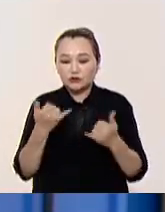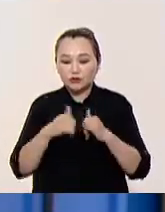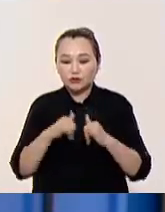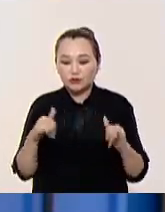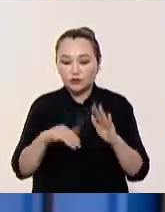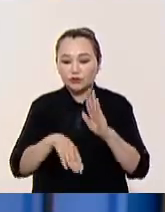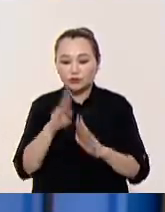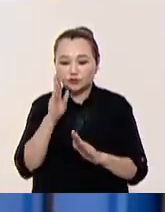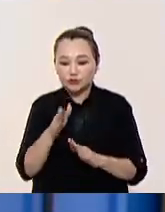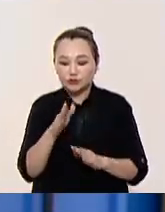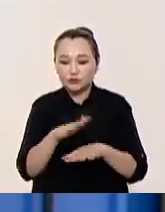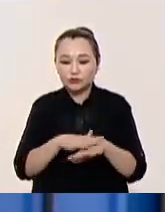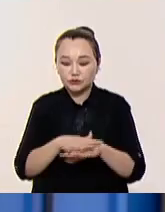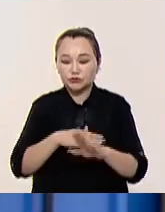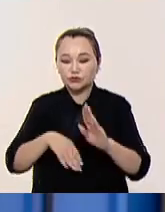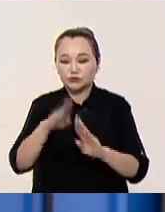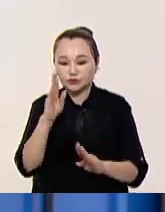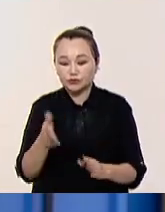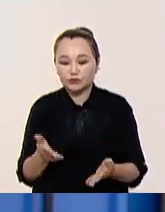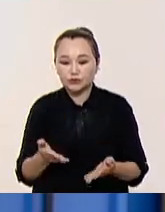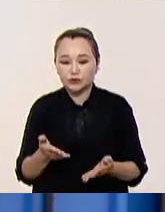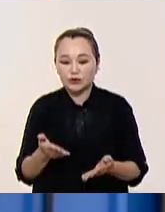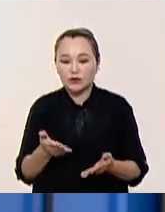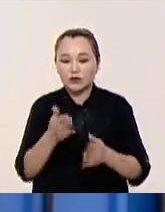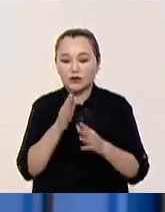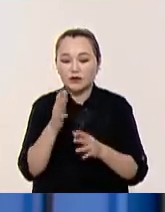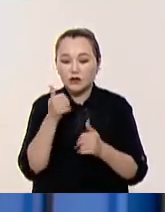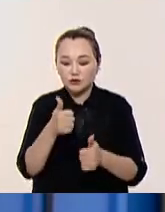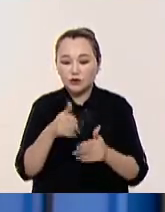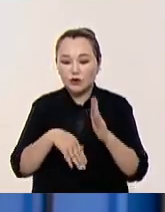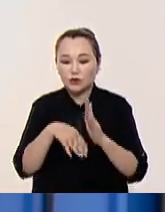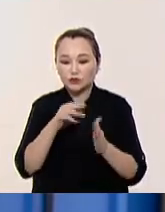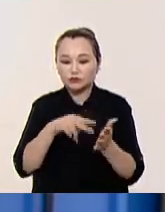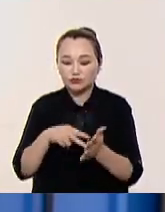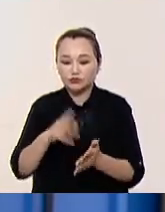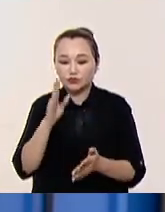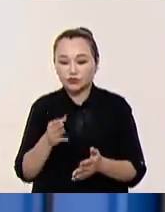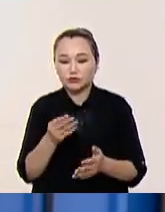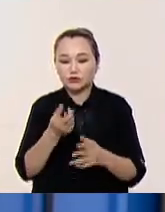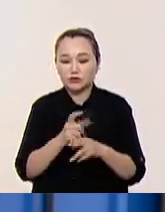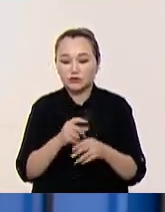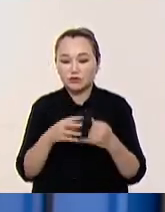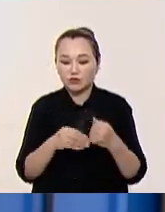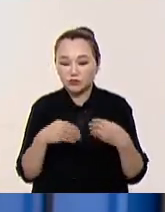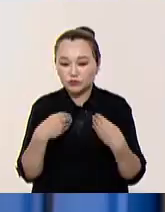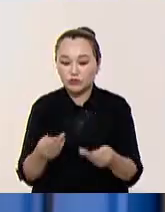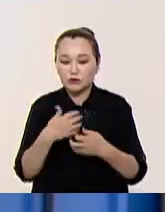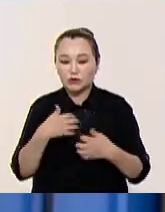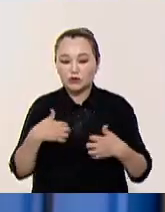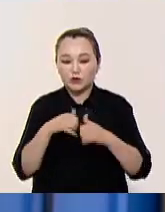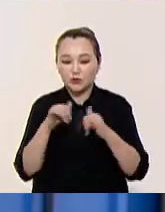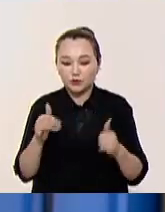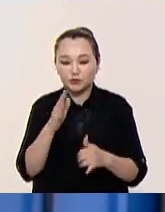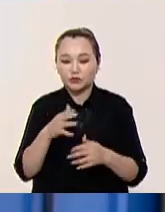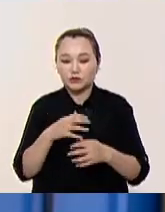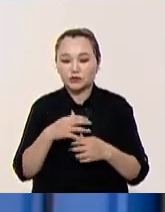айтпайды ғой. Мысалы ауылдың жағдайы жақсарады онда. Ауылдар бұл жақсы тұрақтайды. Мына жайылым болса мал сатады, мал болса